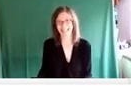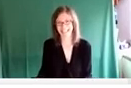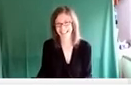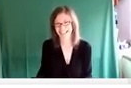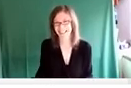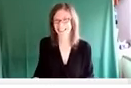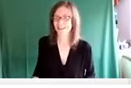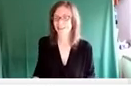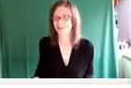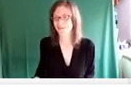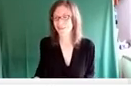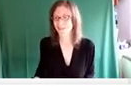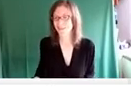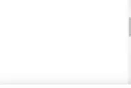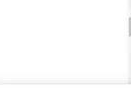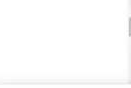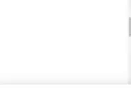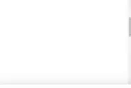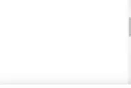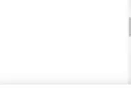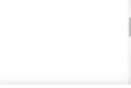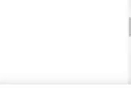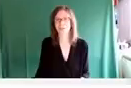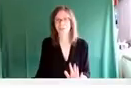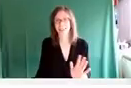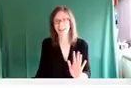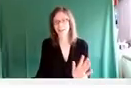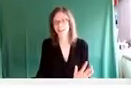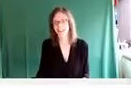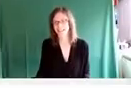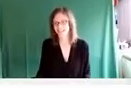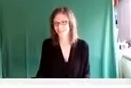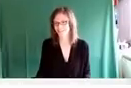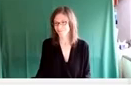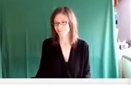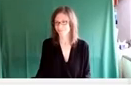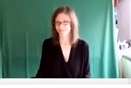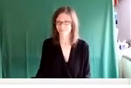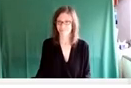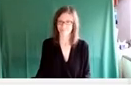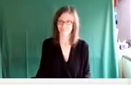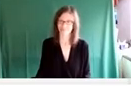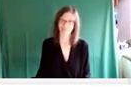Merci Caroline. Bye bye tout le monde. Merci Cynthia, merci à tout le monde. À la prochaine.